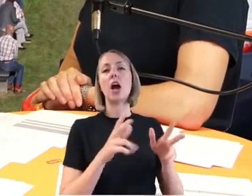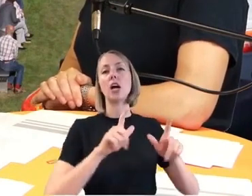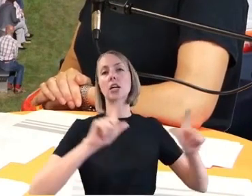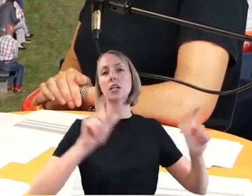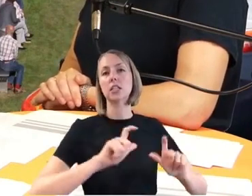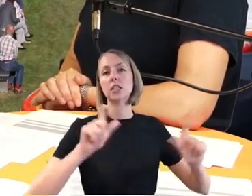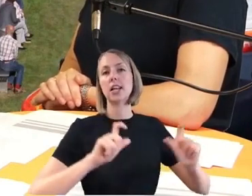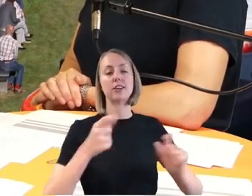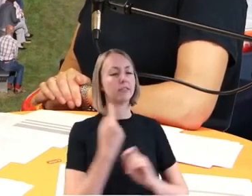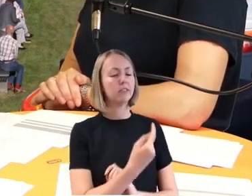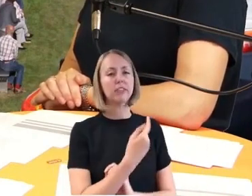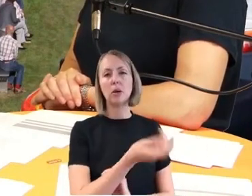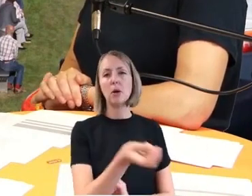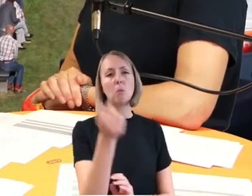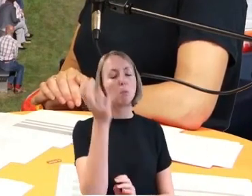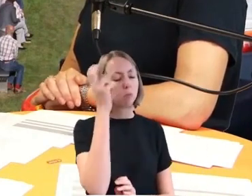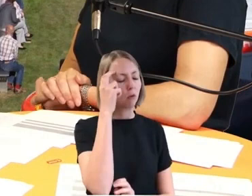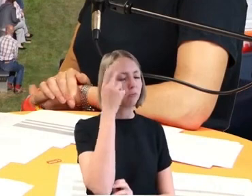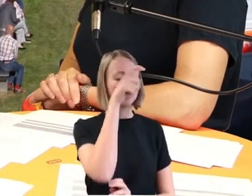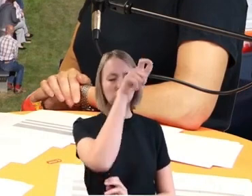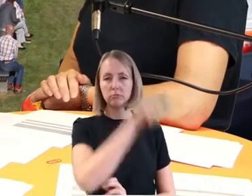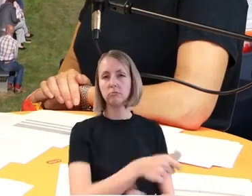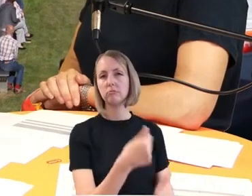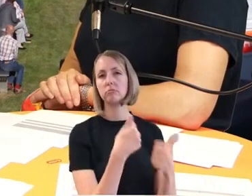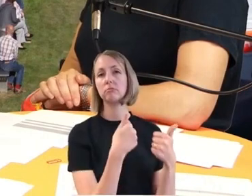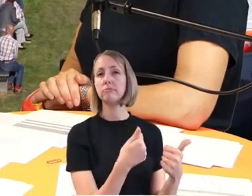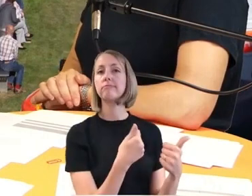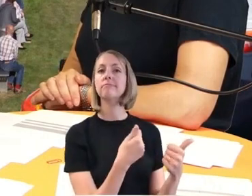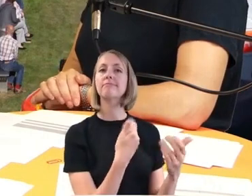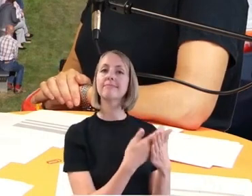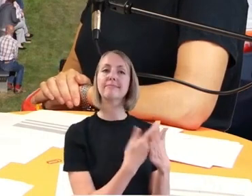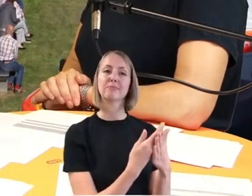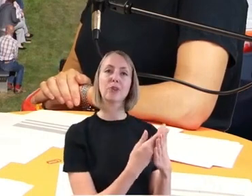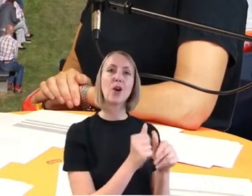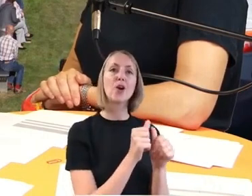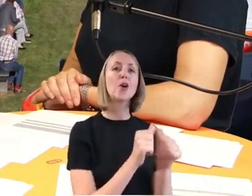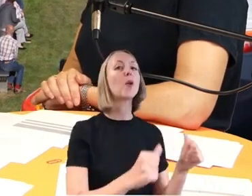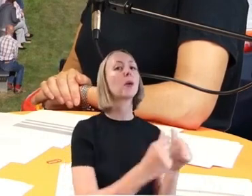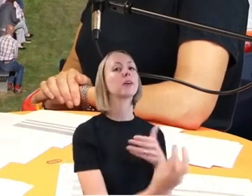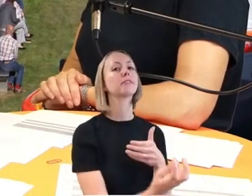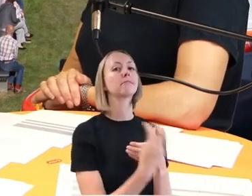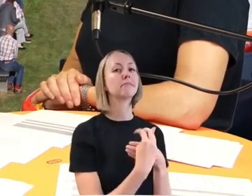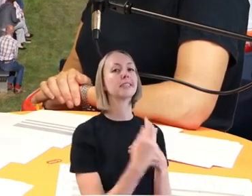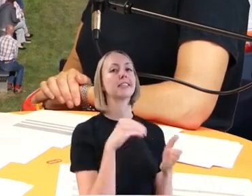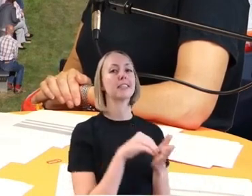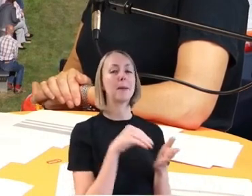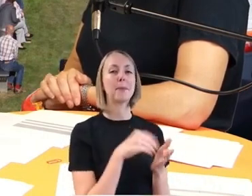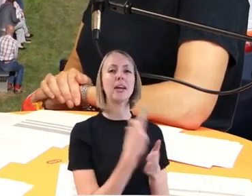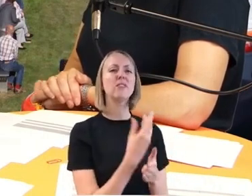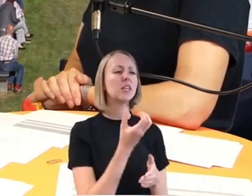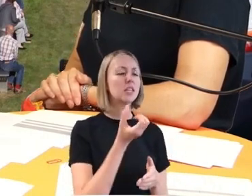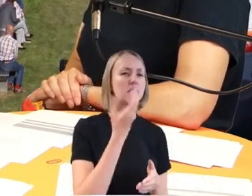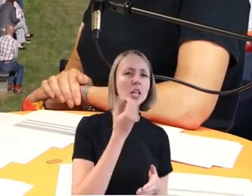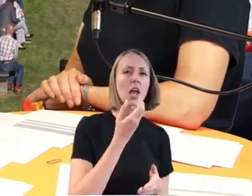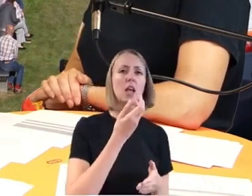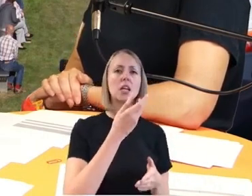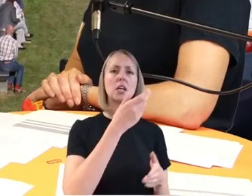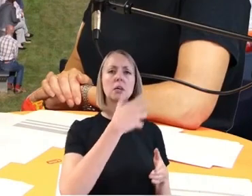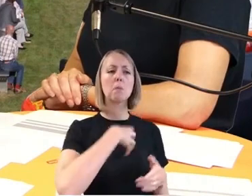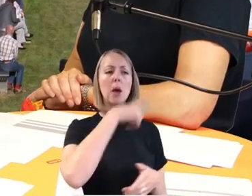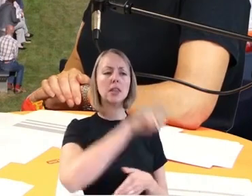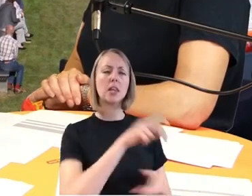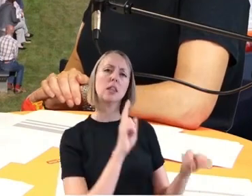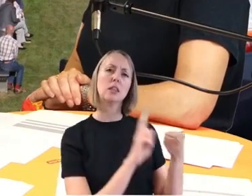die Profis mit im Boot zu haben in der Erstellung des Handbuches, die tagtäglich mit Patienten in den Krankenhäusern